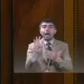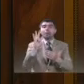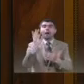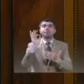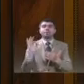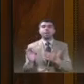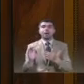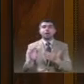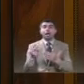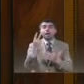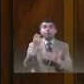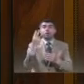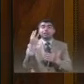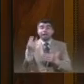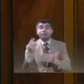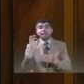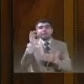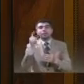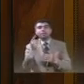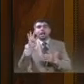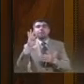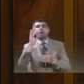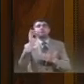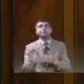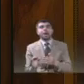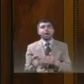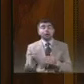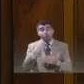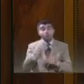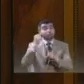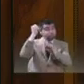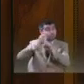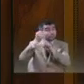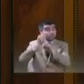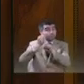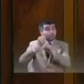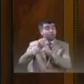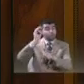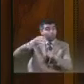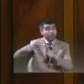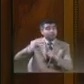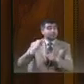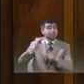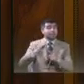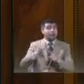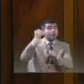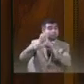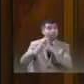2014 طلعت فقط ب 0.4%، وهذا كيبين المجهود المهم اللي كتقوم به الحكومة.